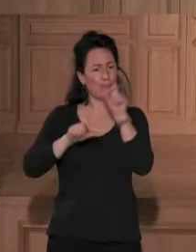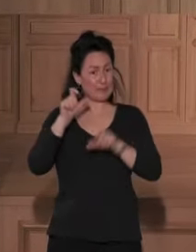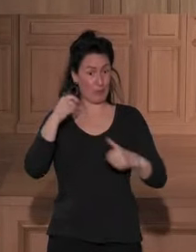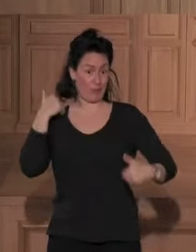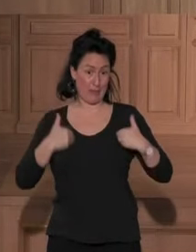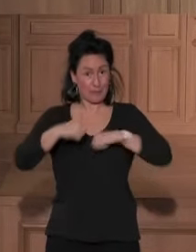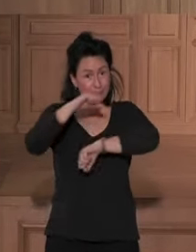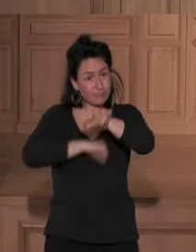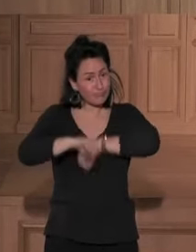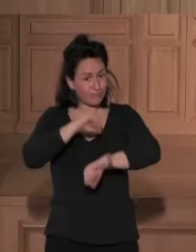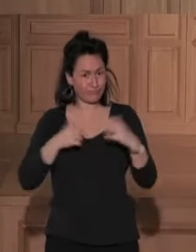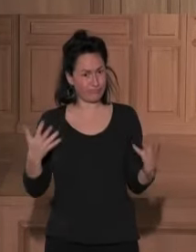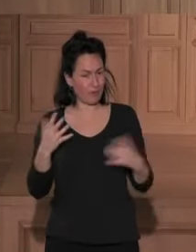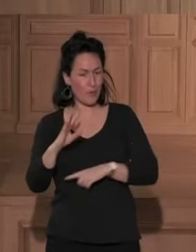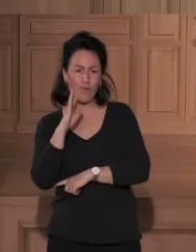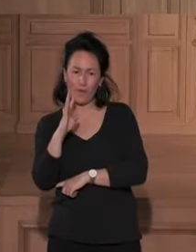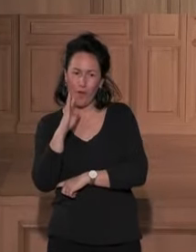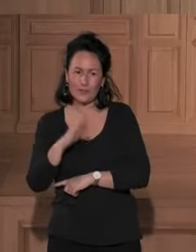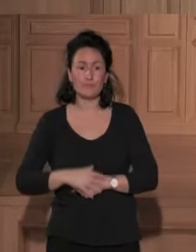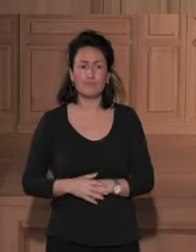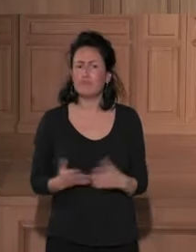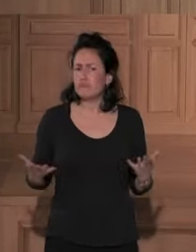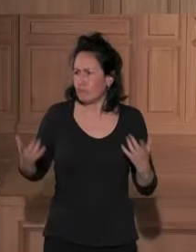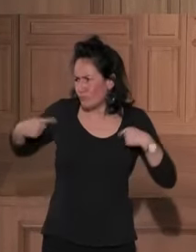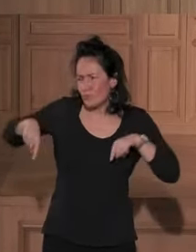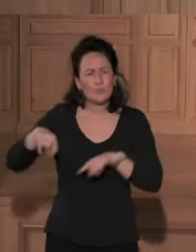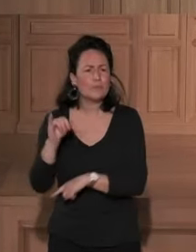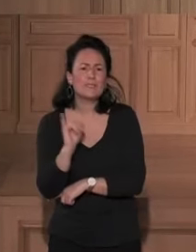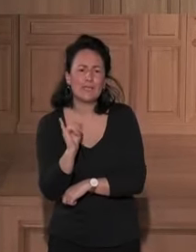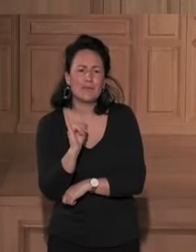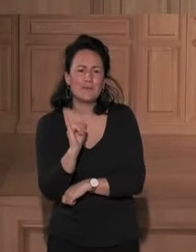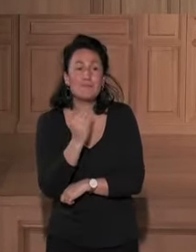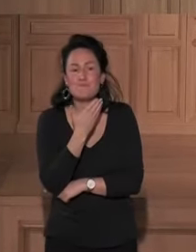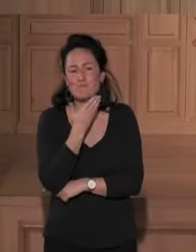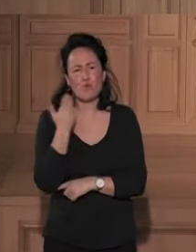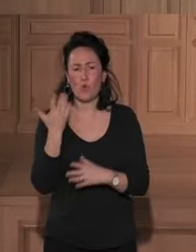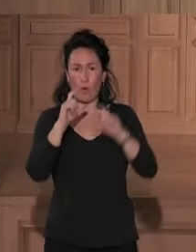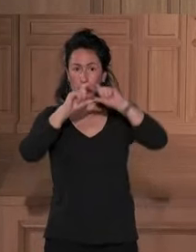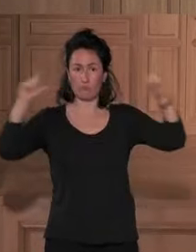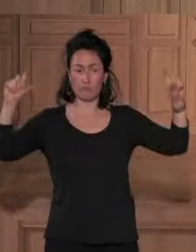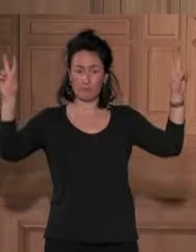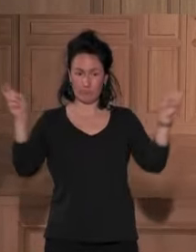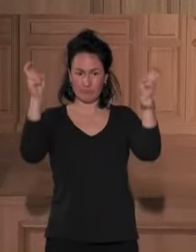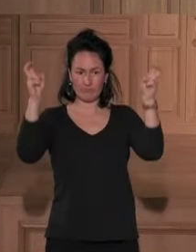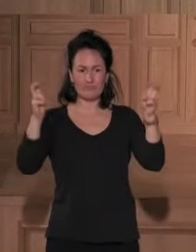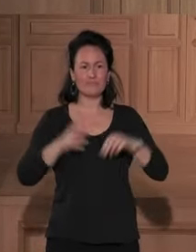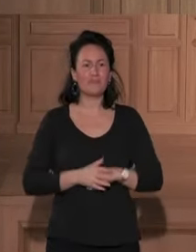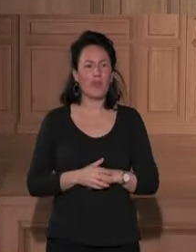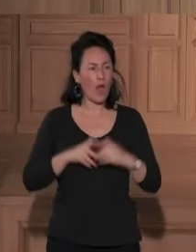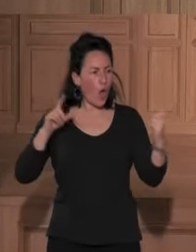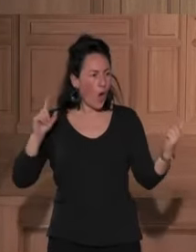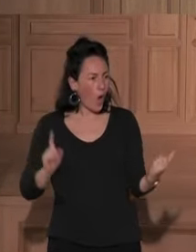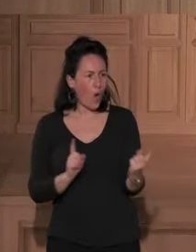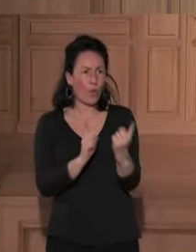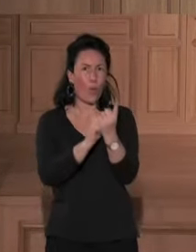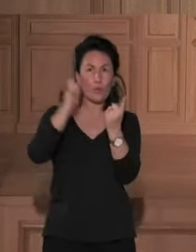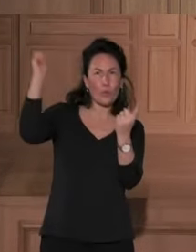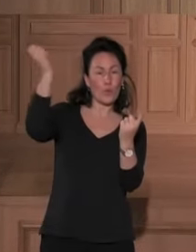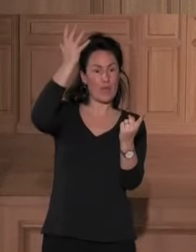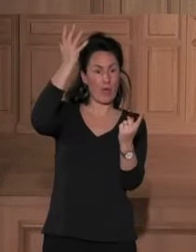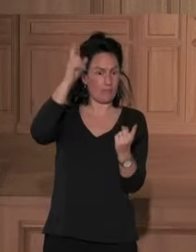rencontre. Alors qui sommes-nous ? En fait, le mieux, c'est notre slogan, la lumière d'une rencontre. Parce que nous